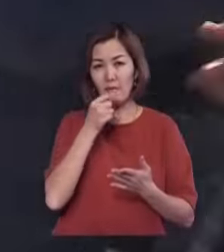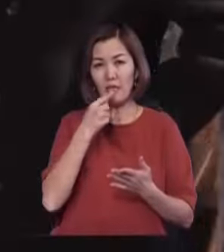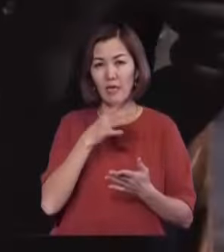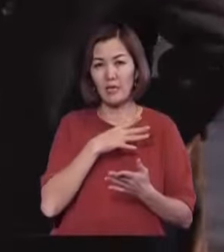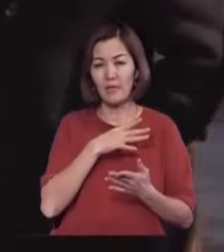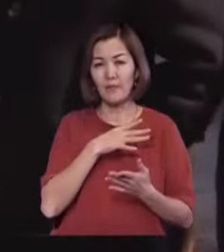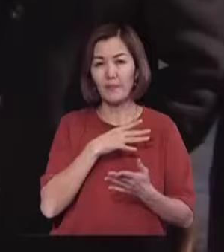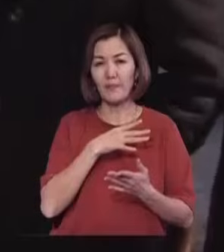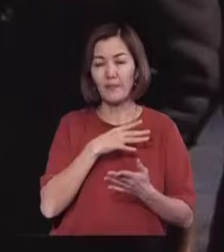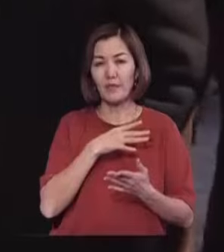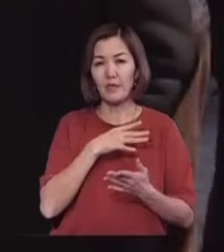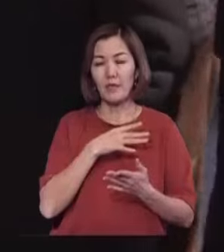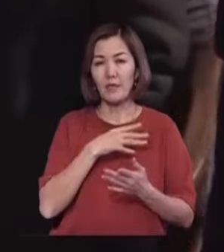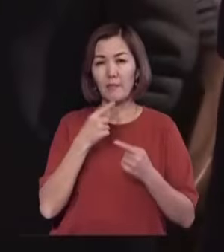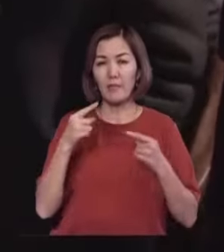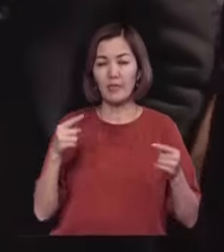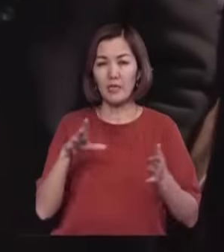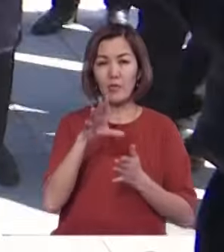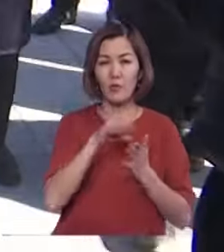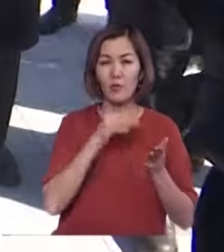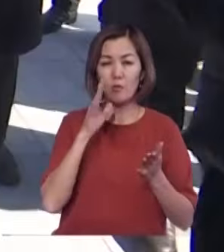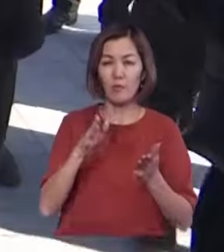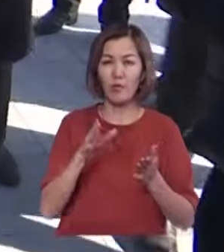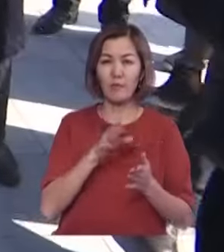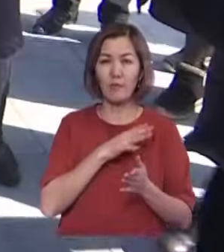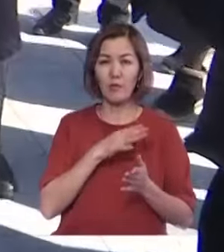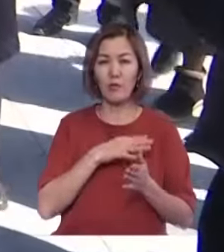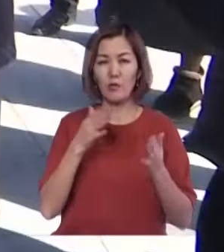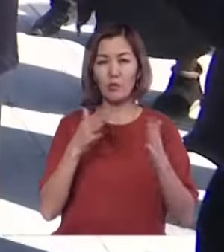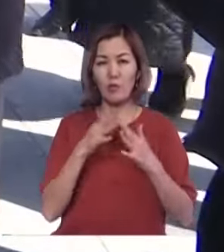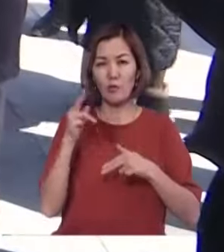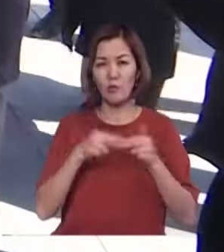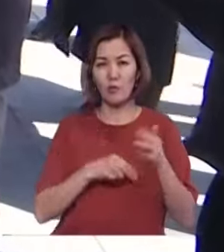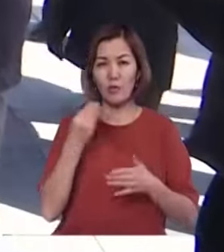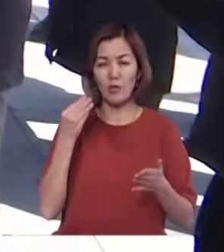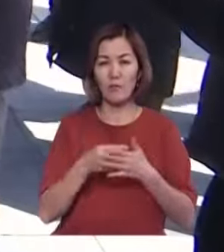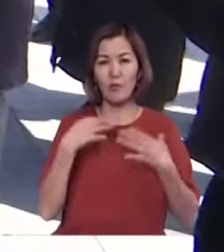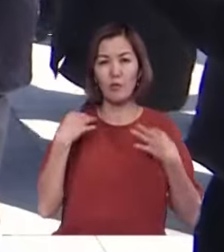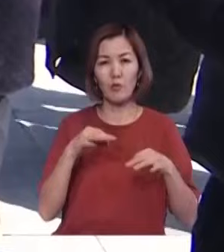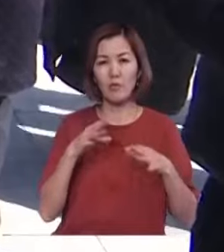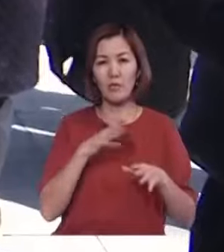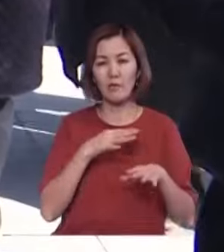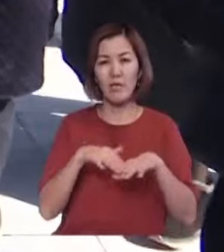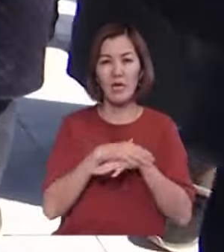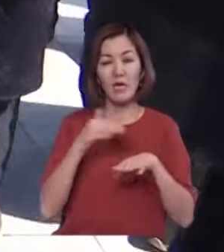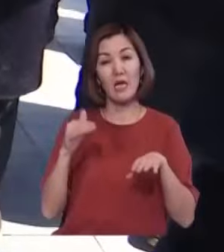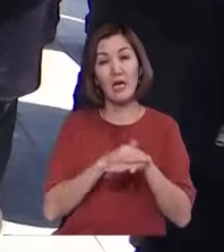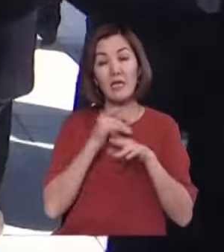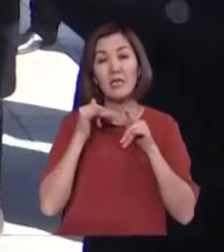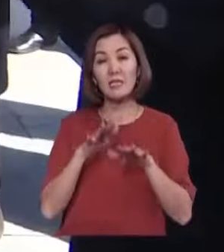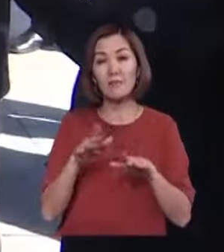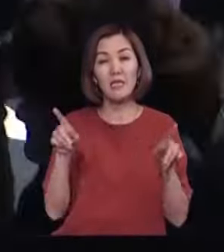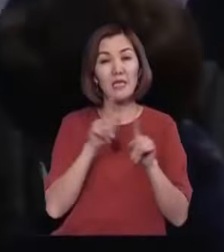шексіз құрметтері. Өзгелерге де тағылым көзі. Қалталы азаматтардың зәулімі қымбат көліктермен емес, халыққа